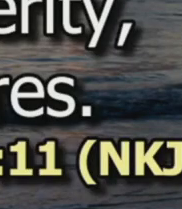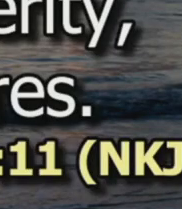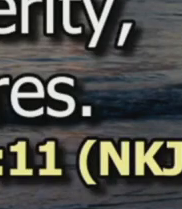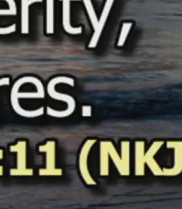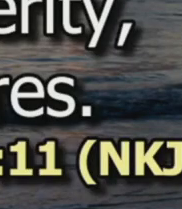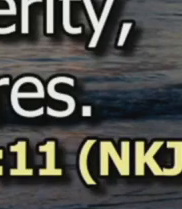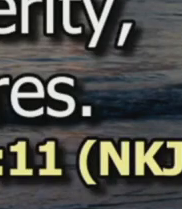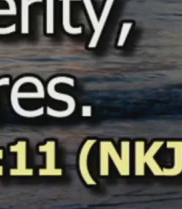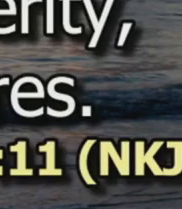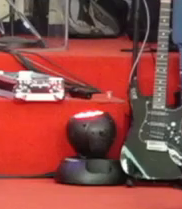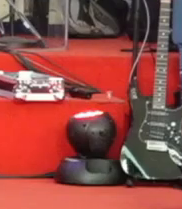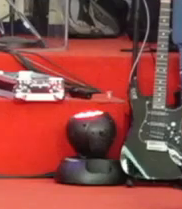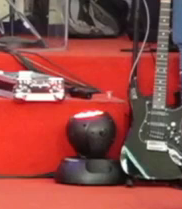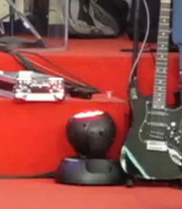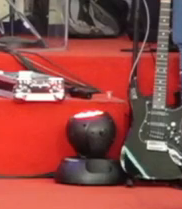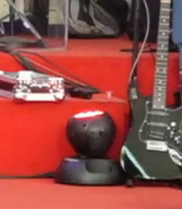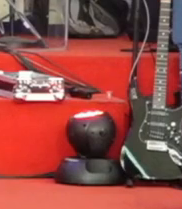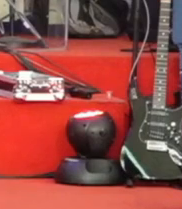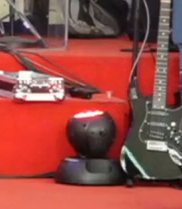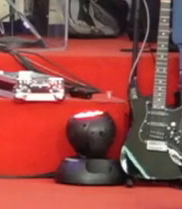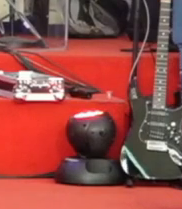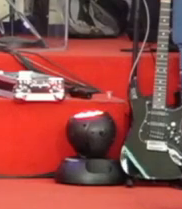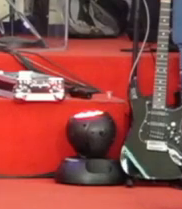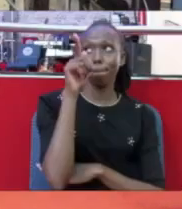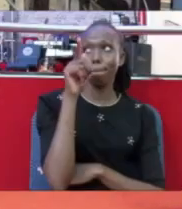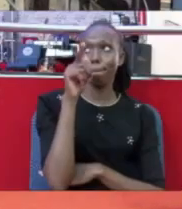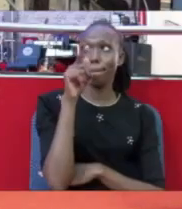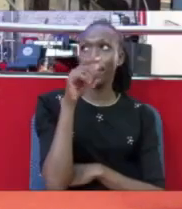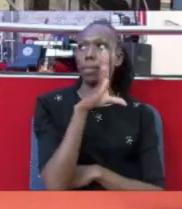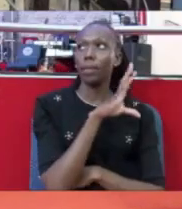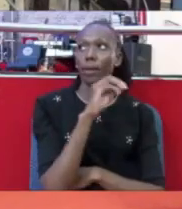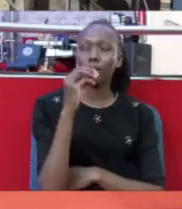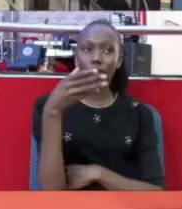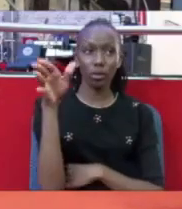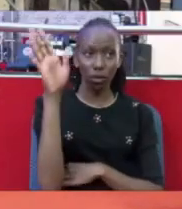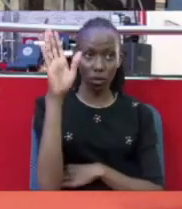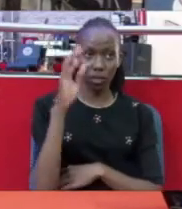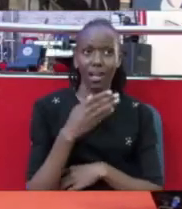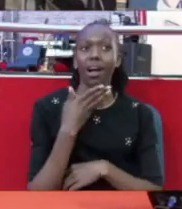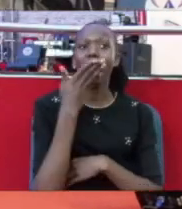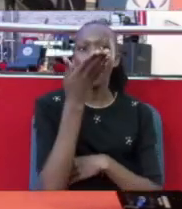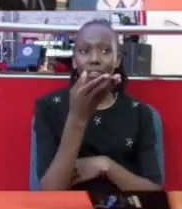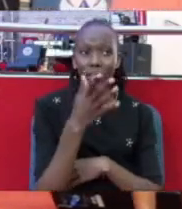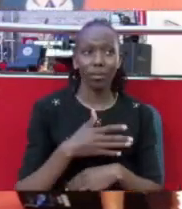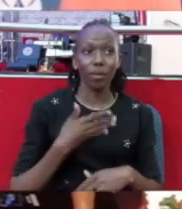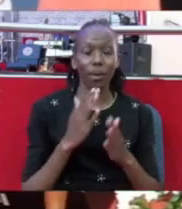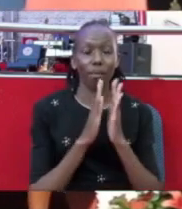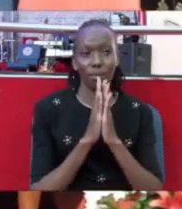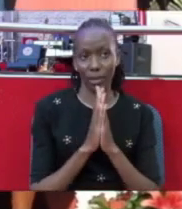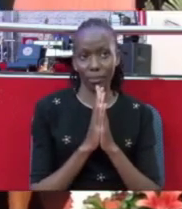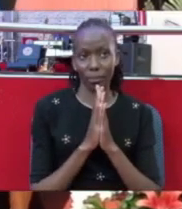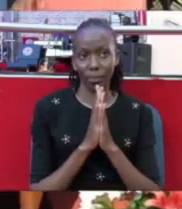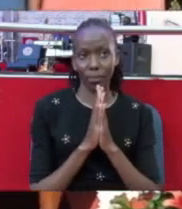We were in the sanctuary above here. Tulikuwa pale juu kwenye madhabahu. And the Lord had answered my prayer. Na Mungu alikuwa amejibu ombi